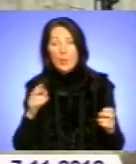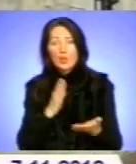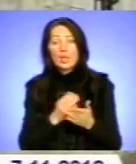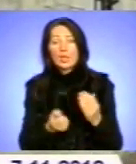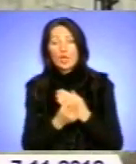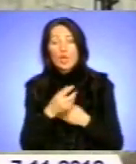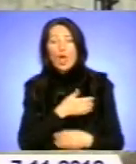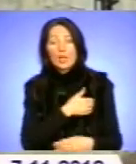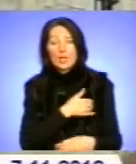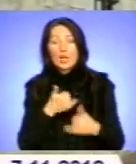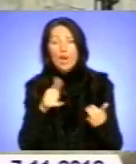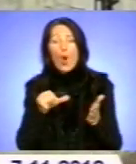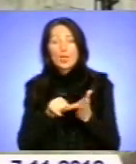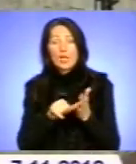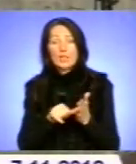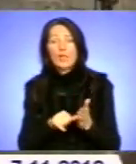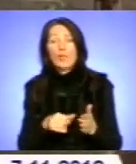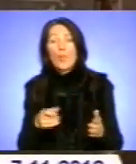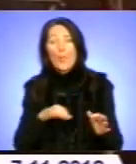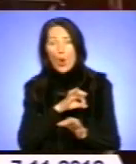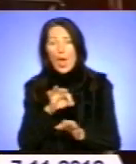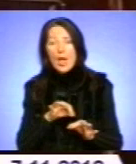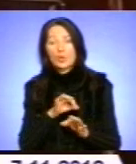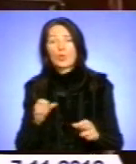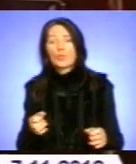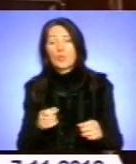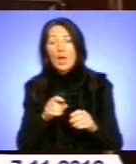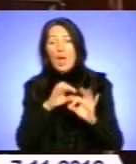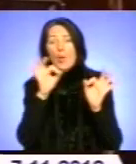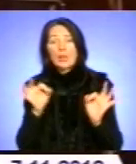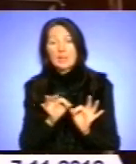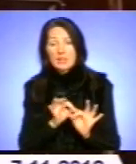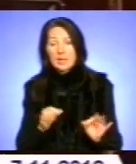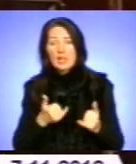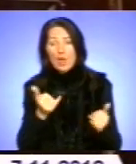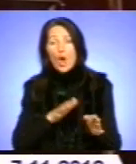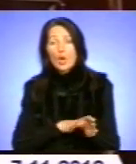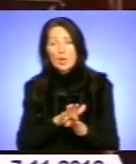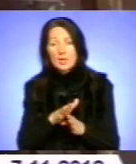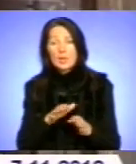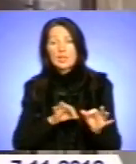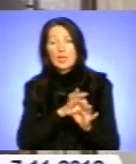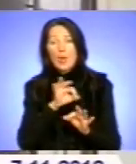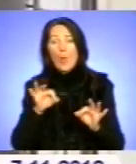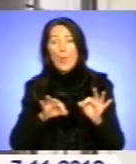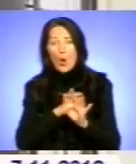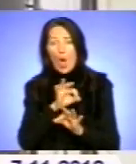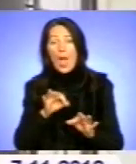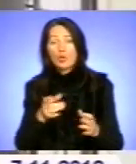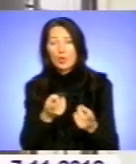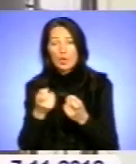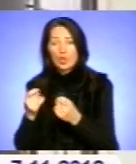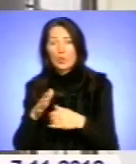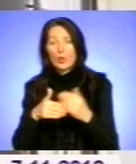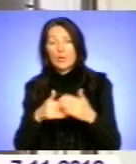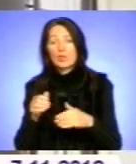проєкту. Замкове натхнення – вибух мистецтва. До реалізації проєкту залучать професійних митців, завданням яких буде нагляд